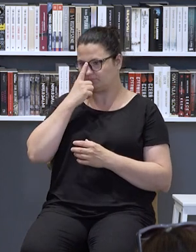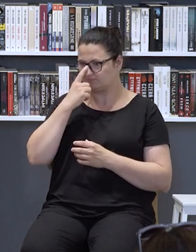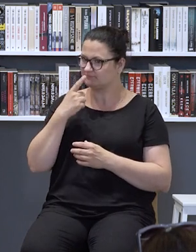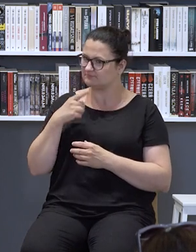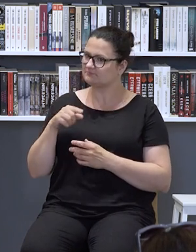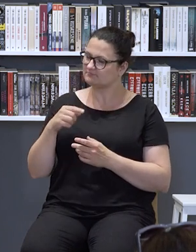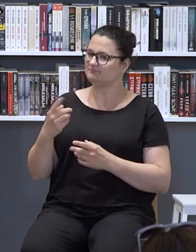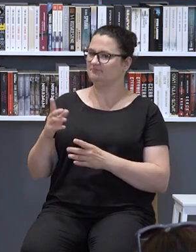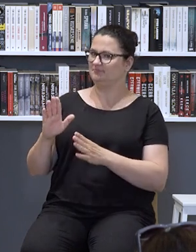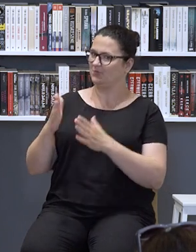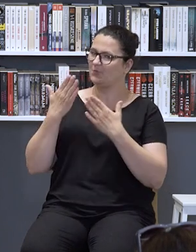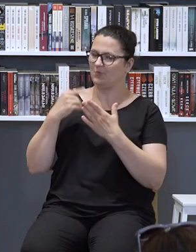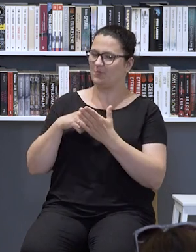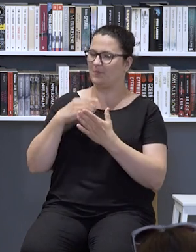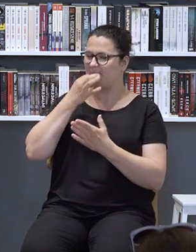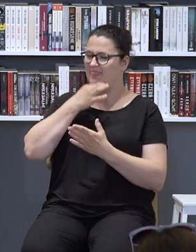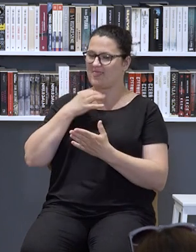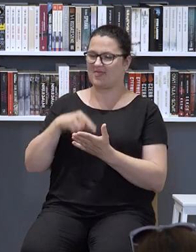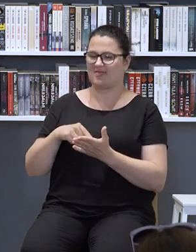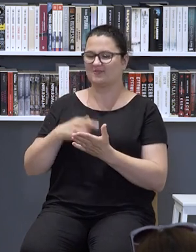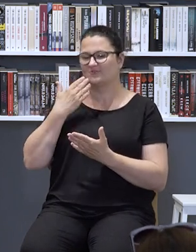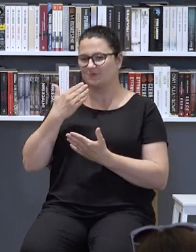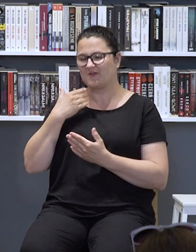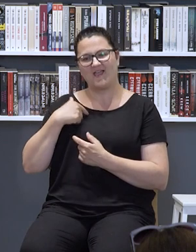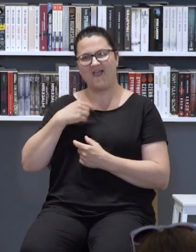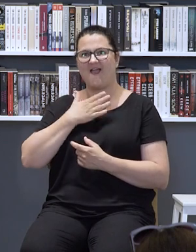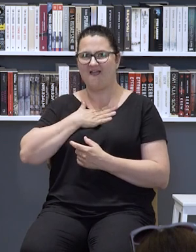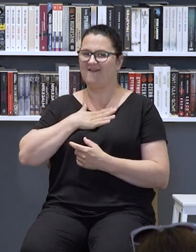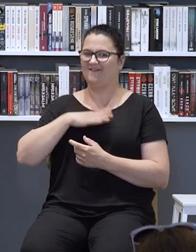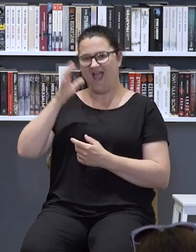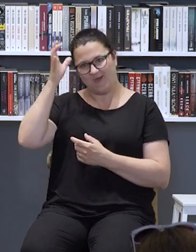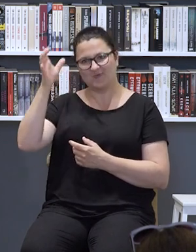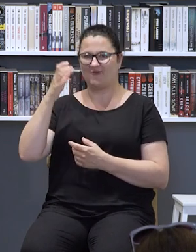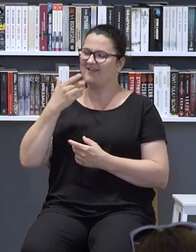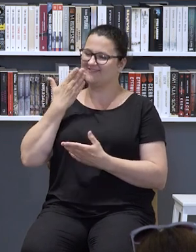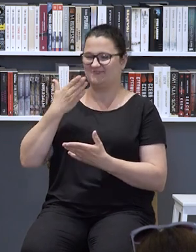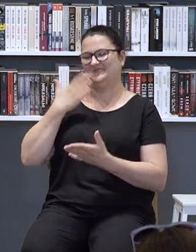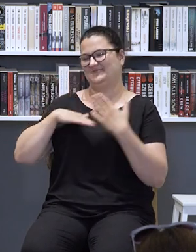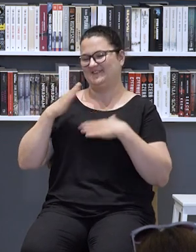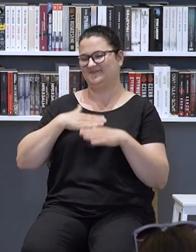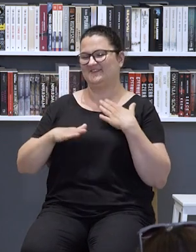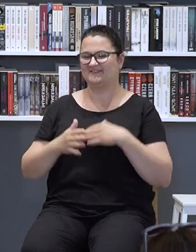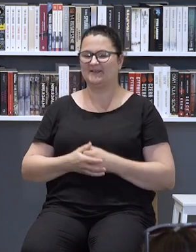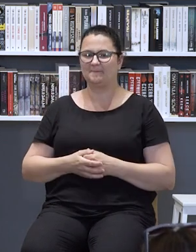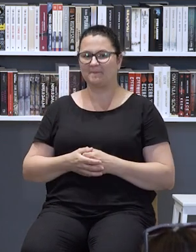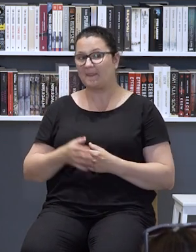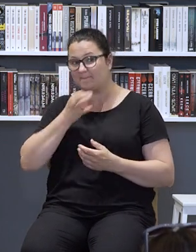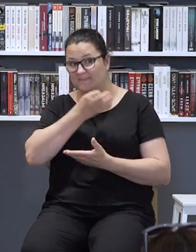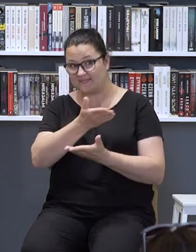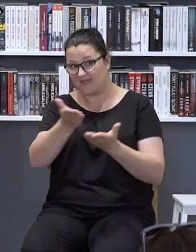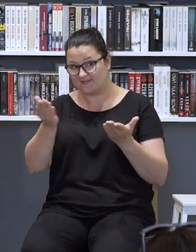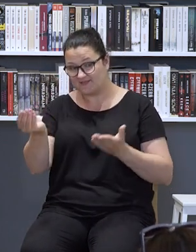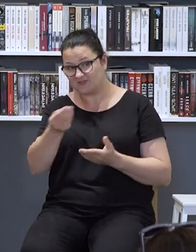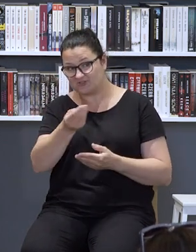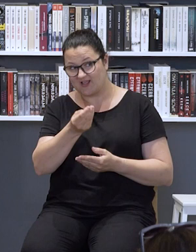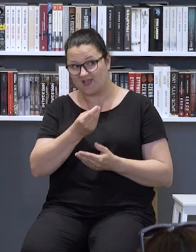wyciągnęła na światło dzienne. Jako autorka mam wielką satysfakcję z tego. Dziękuję. Czy ktoś z Państwa jeszcze chciałby o